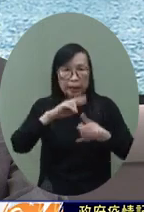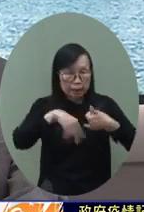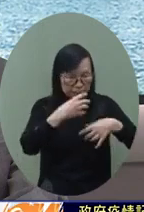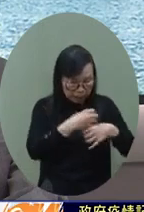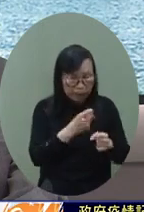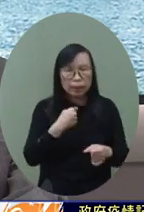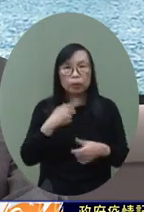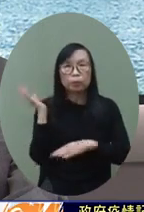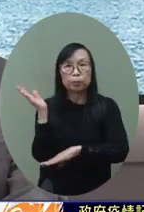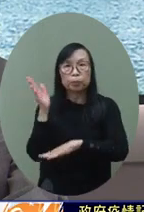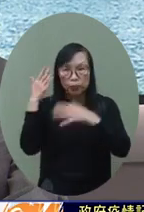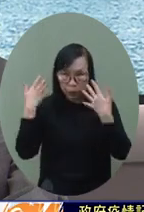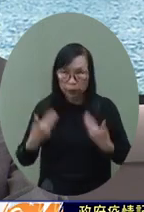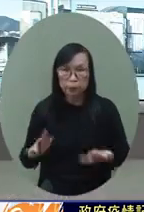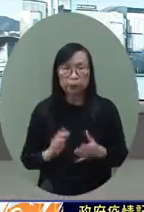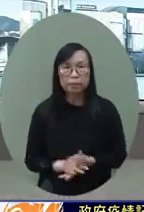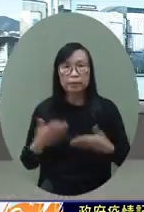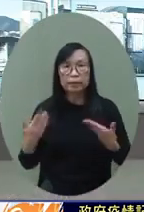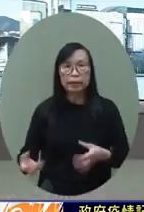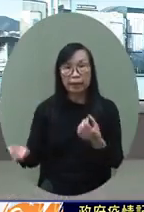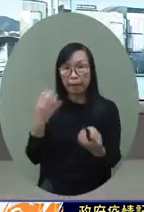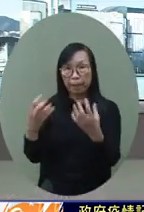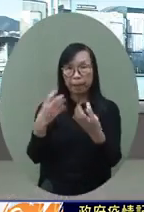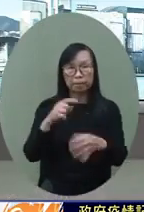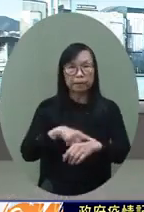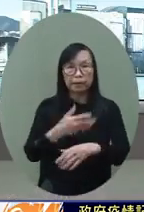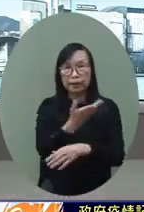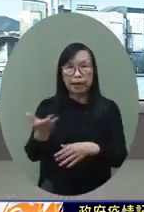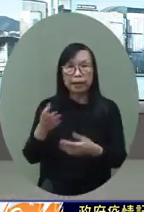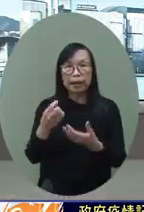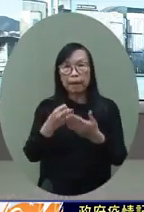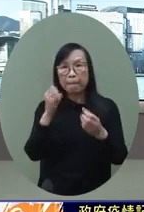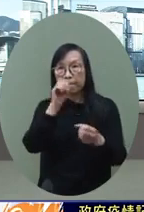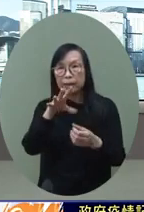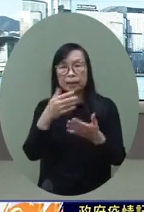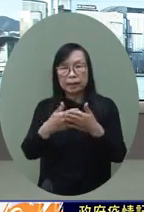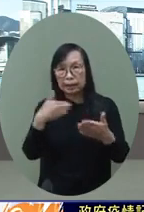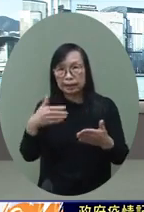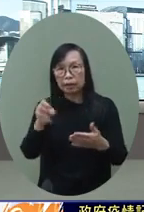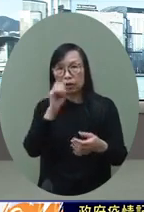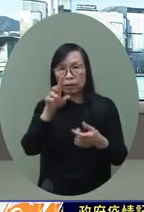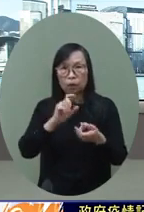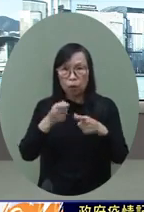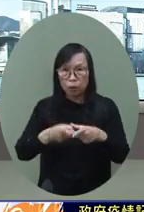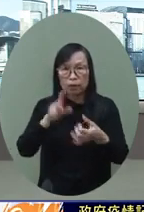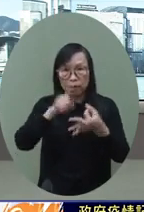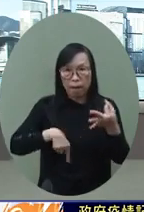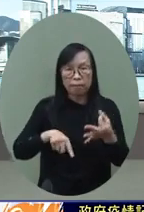咁我匯報係去到呢度。 而家係提問嘅時間，請大家提問之前咧，先講出自己代表嘅機構